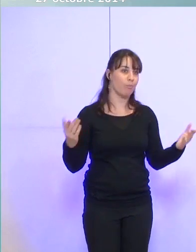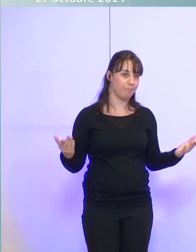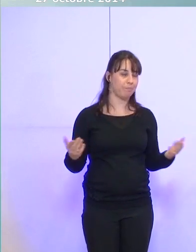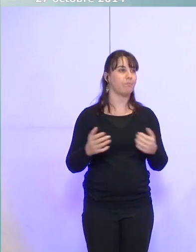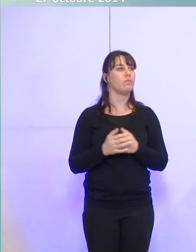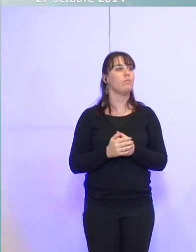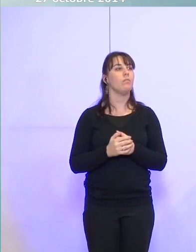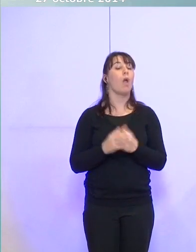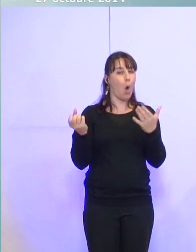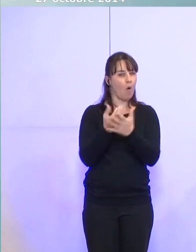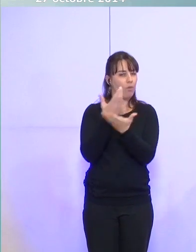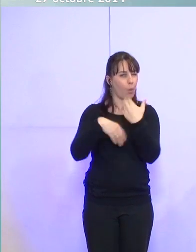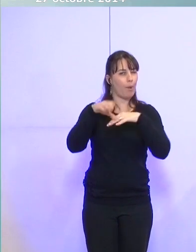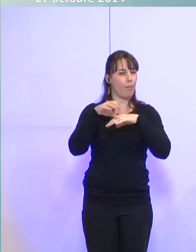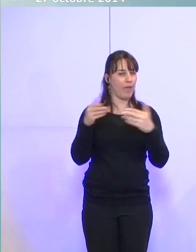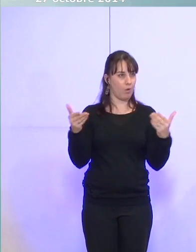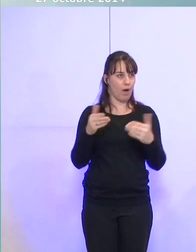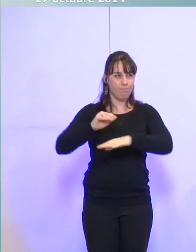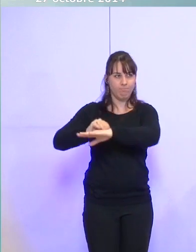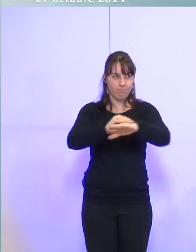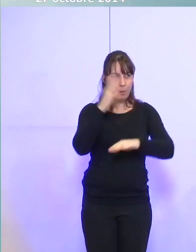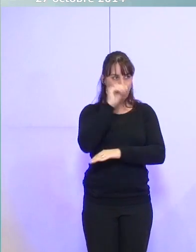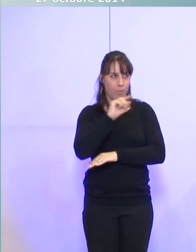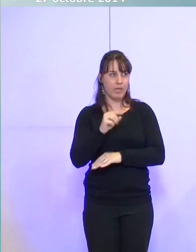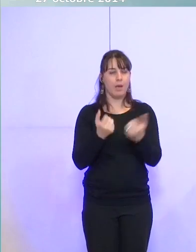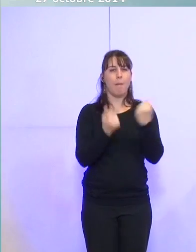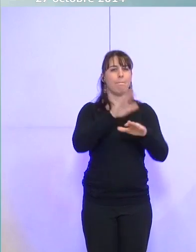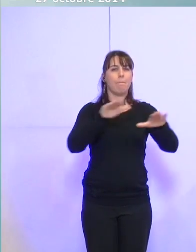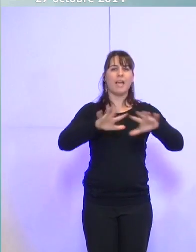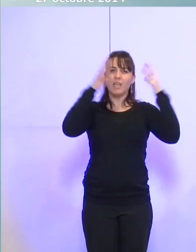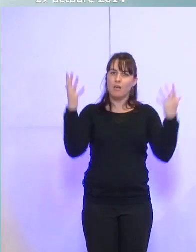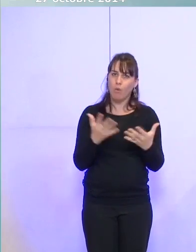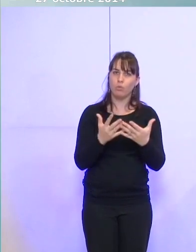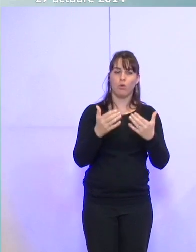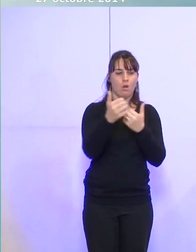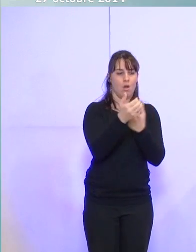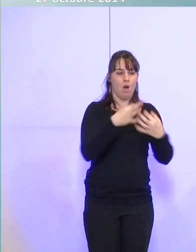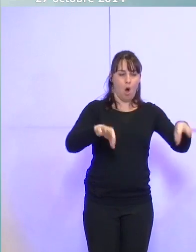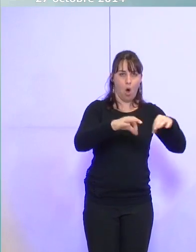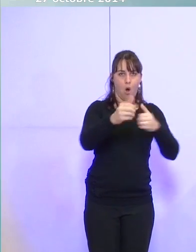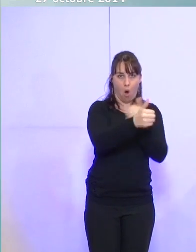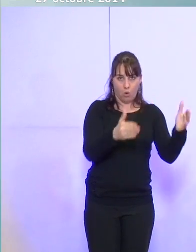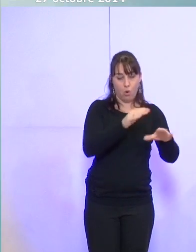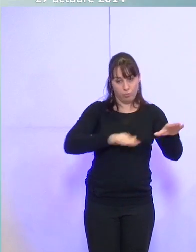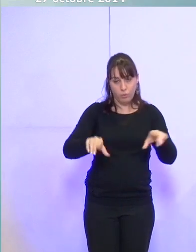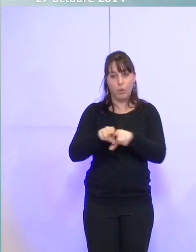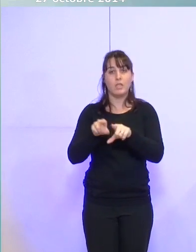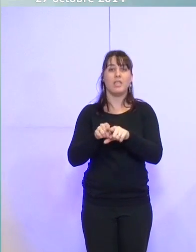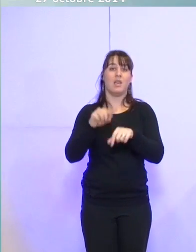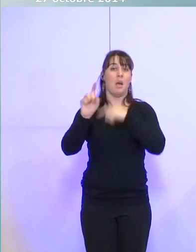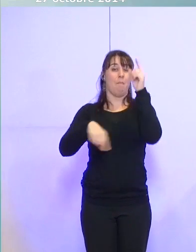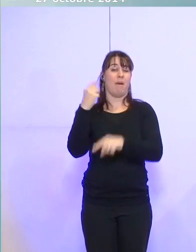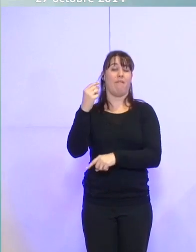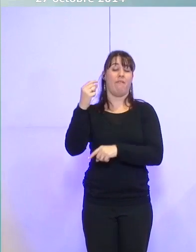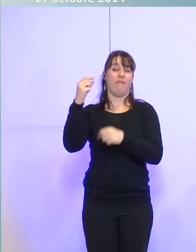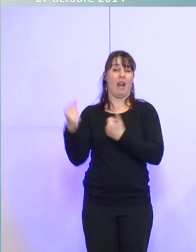Enfin, pour compléter l'information, je vous rappelle que l'ensemble des parkings en ouvrage et en enclos passe sous la compétence métro au